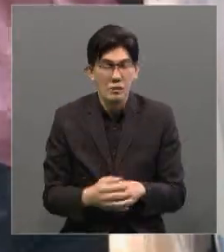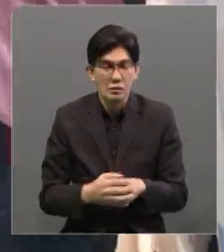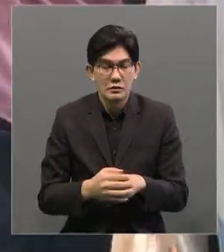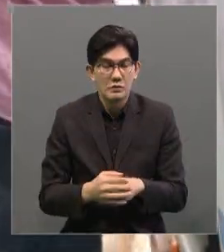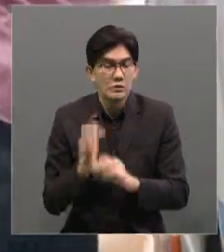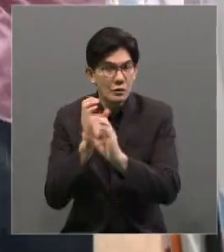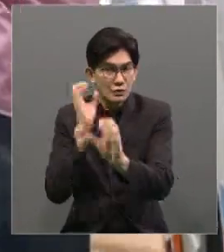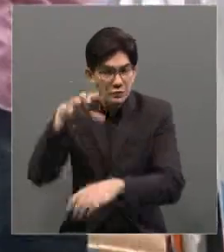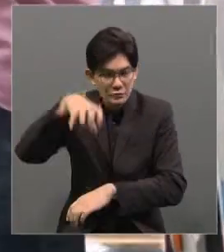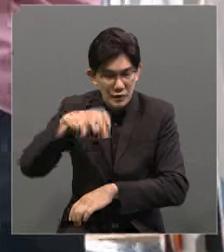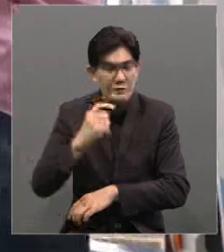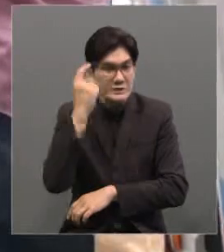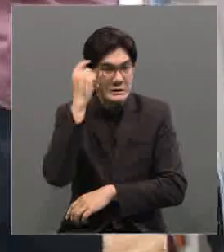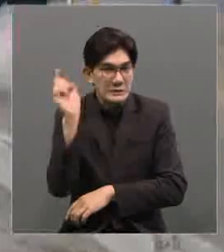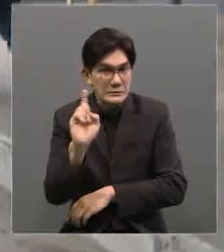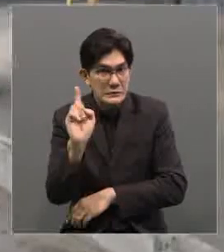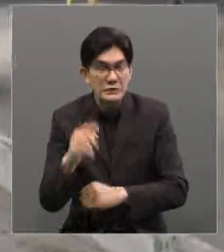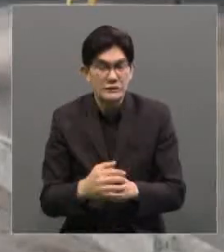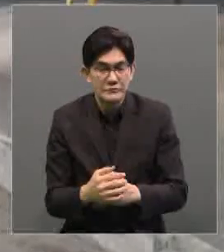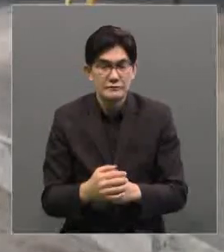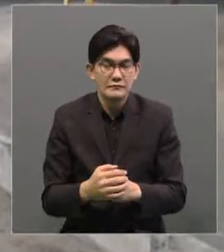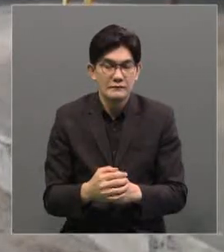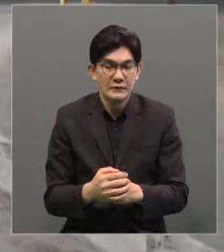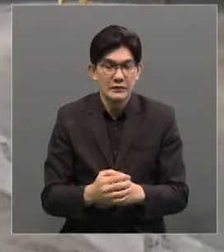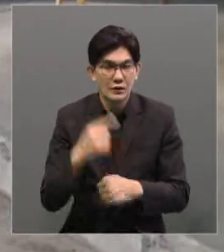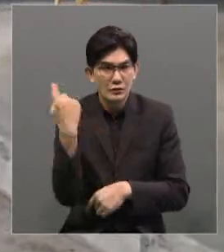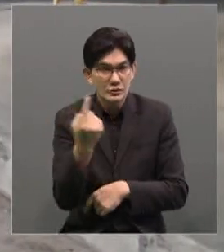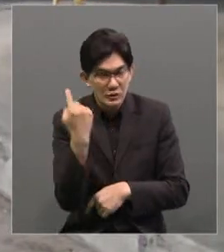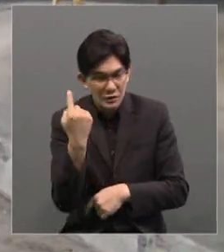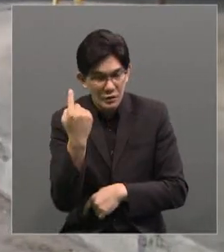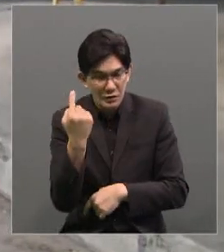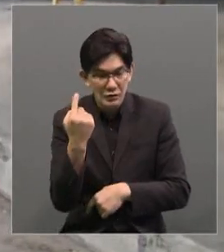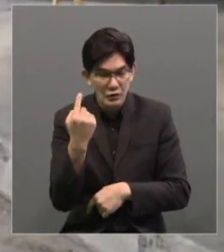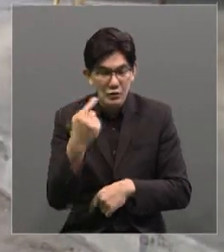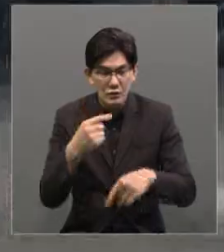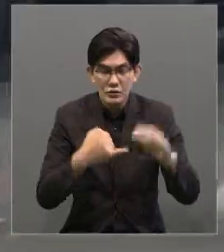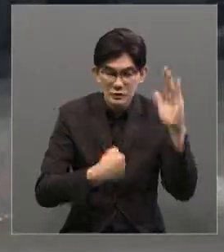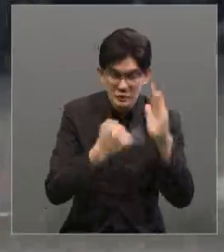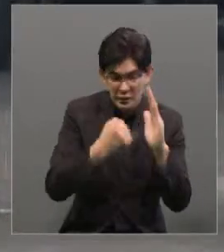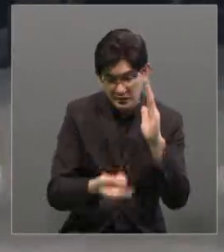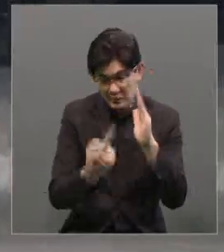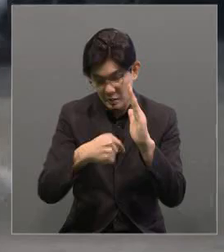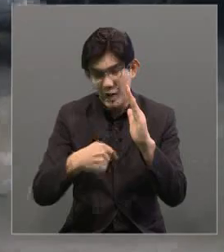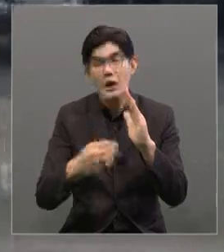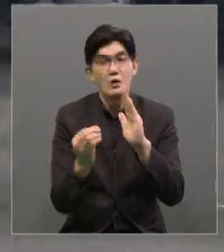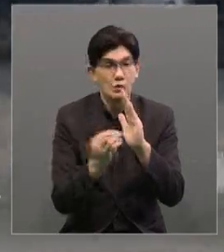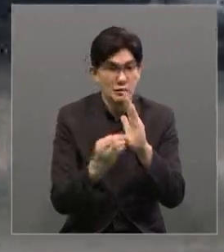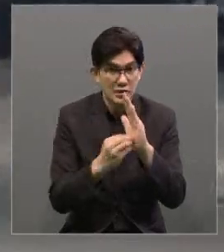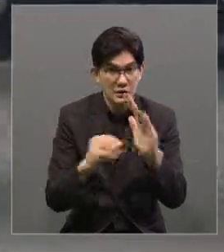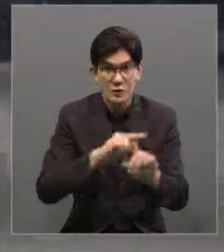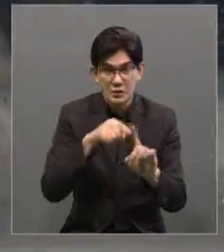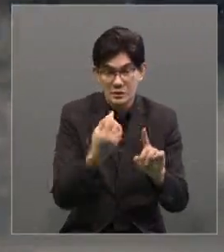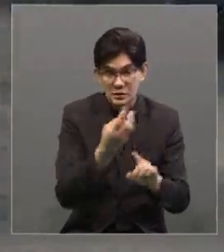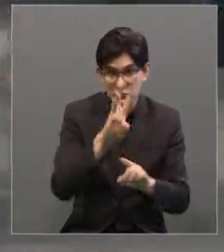างบขส.คาดว่าการเดินทางในการท่องเที่ยวขากลับจากประชาชนจะทยอยเดินทางกันตั้งแต่วันที่16